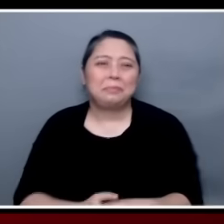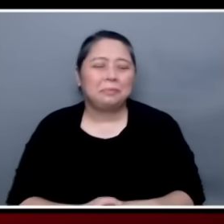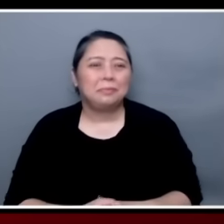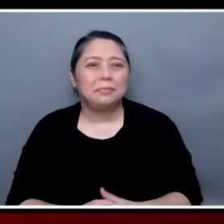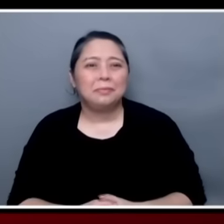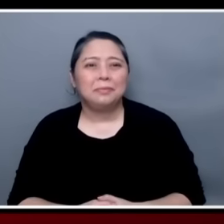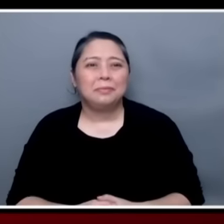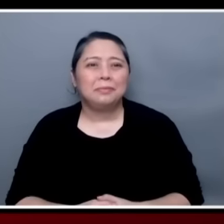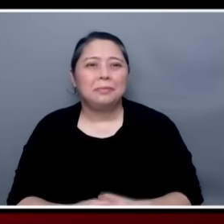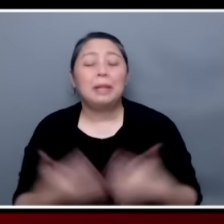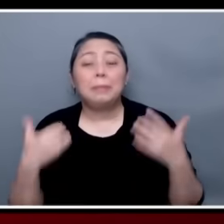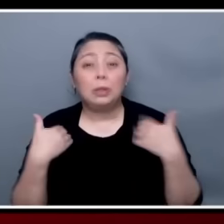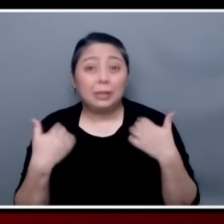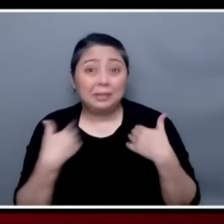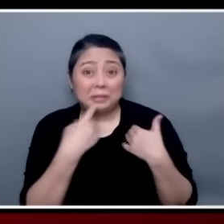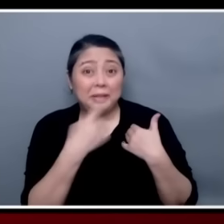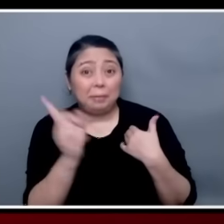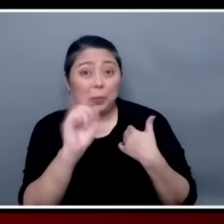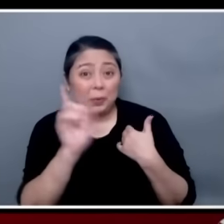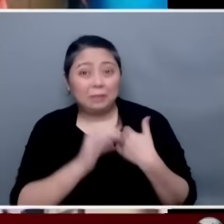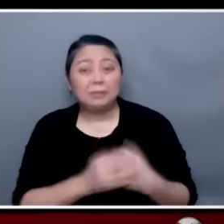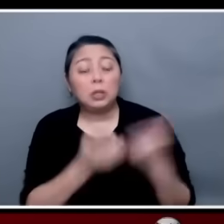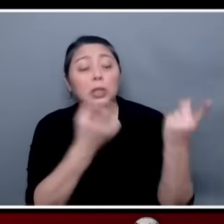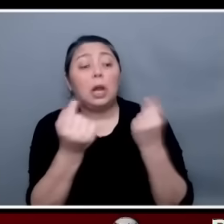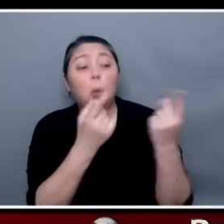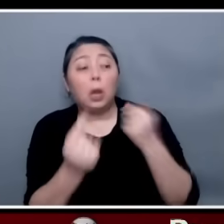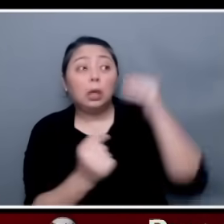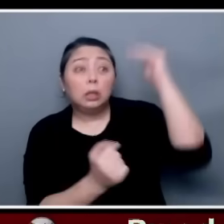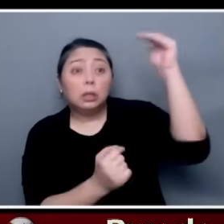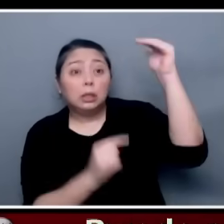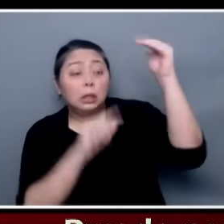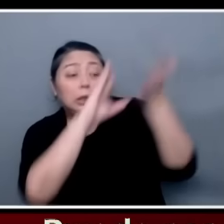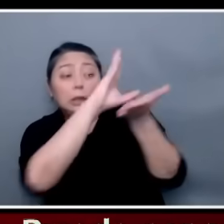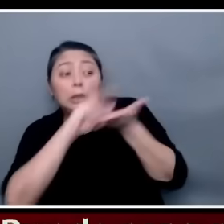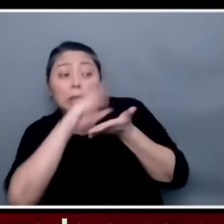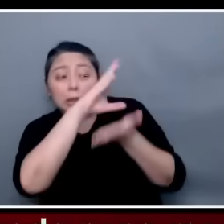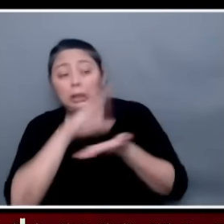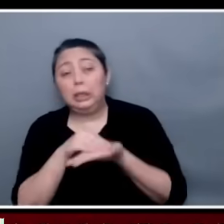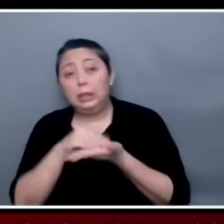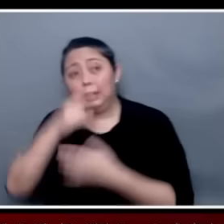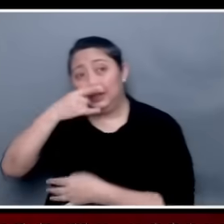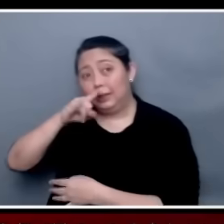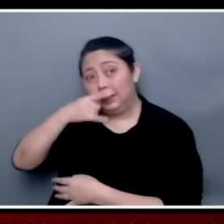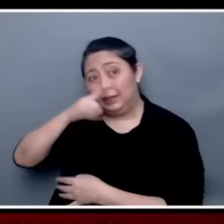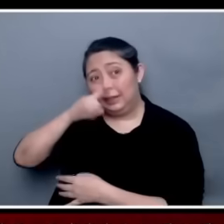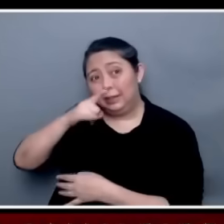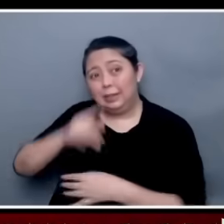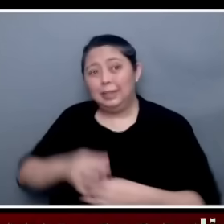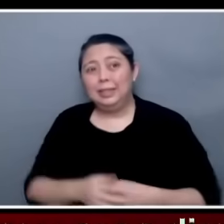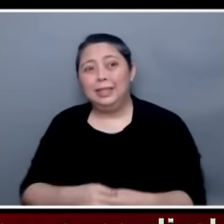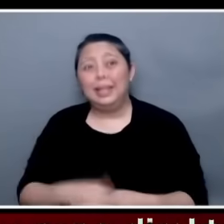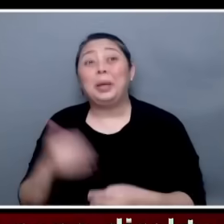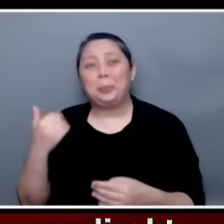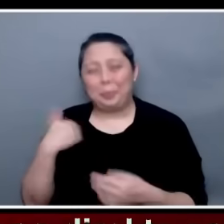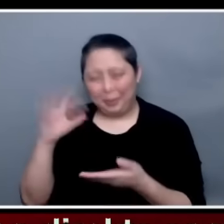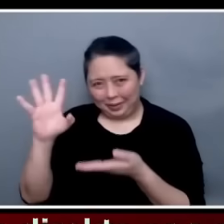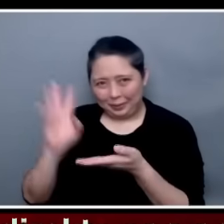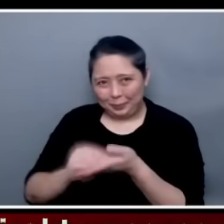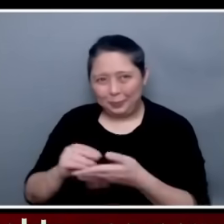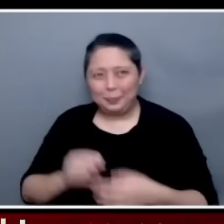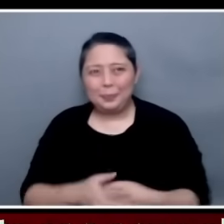May kasabihan nga na ang ginagawa ng matanda, ginagaya ng bata. Tayo ng lalalalamo,